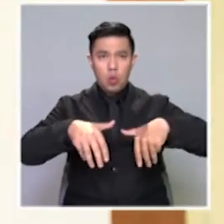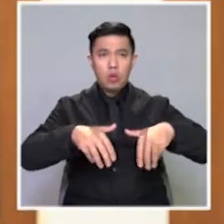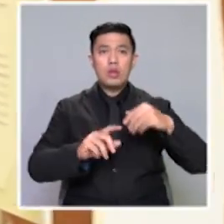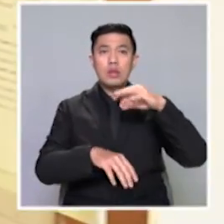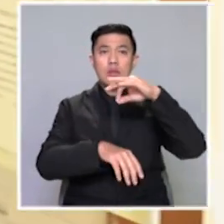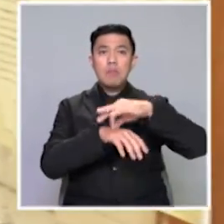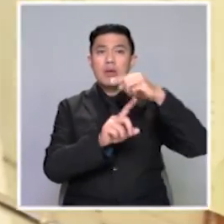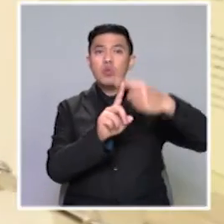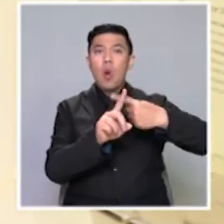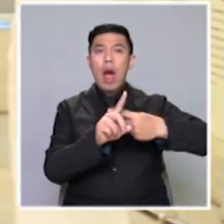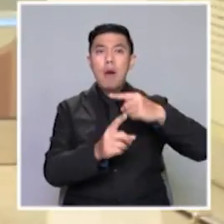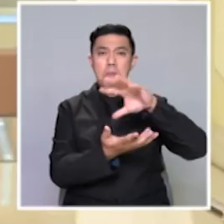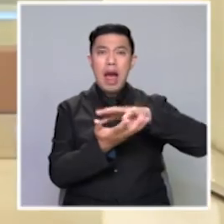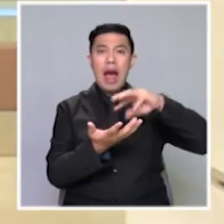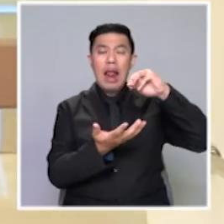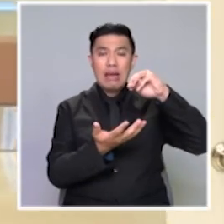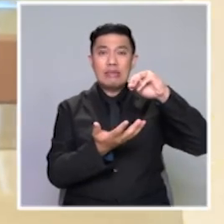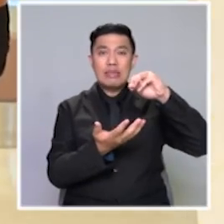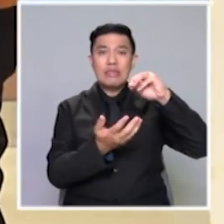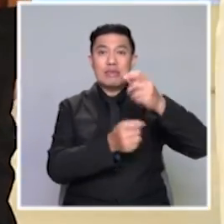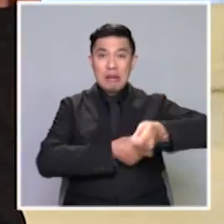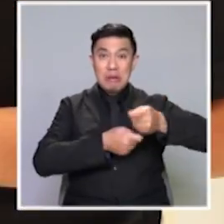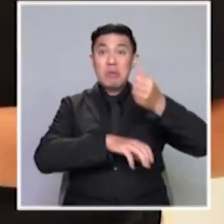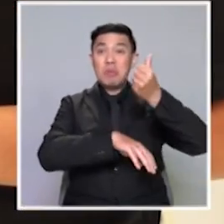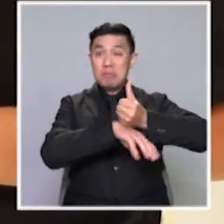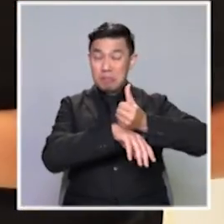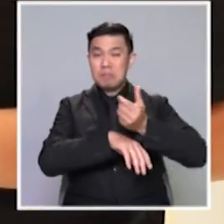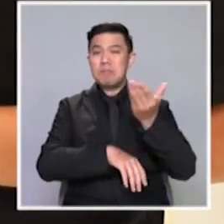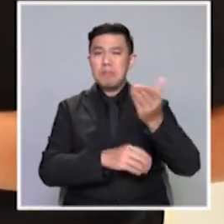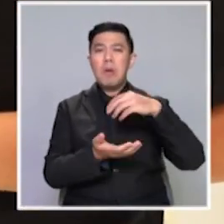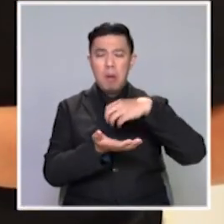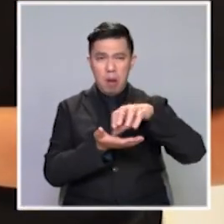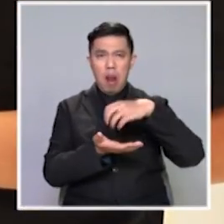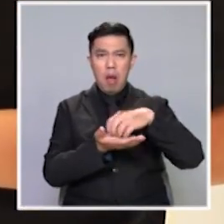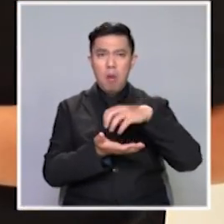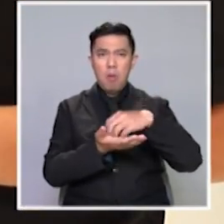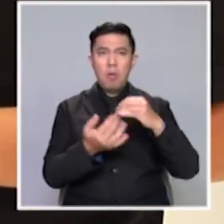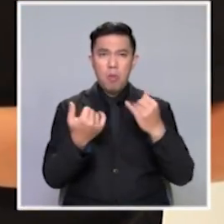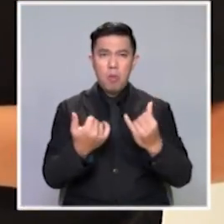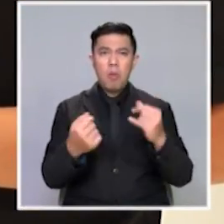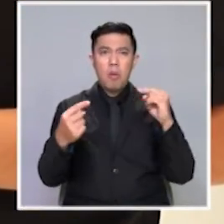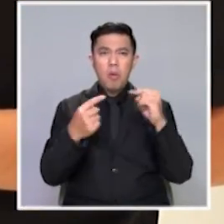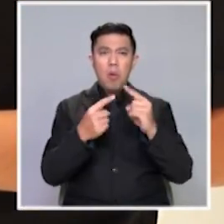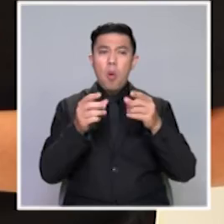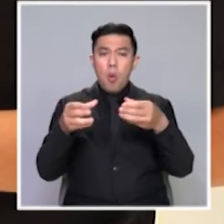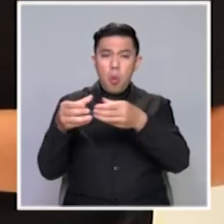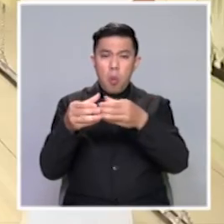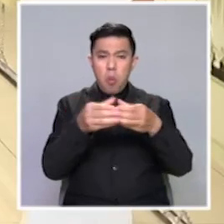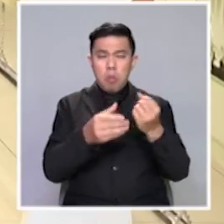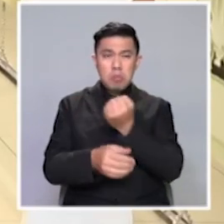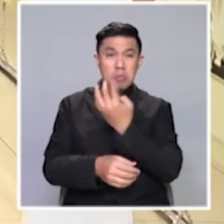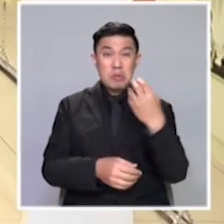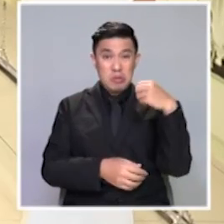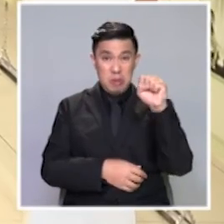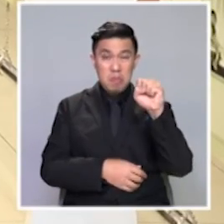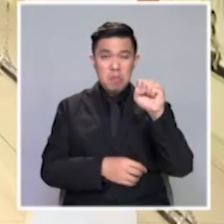การอธิการบดีมหาวิทยาลัยเกษตรศาสตร์ยังเผยอีกว่าในงานครั้งนี้จะเป็นการรวมตัวของวงดนตรี4วงใหญ่ของมหาวิทยาลัยเกษ